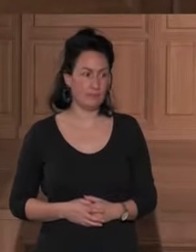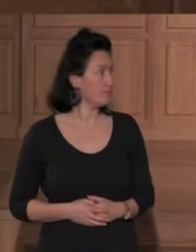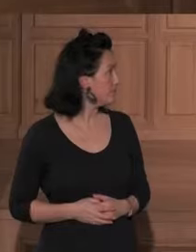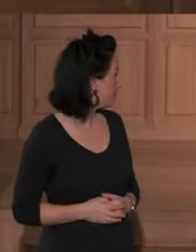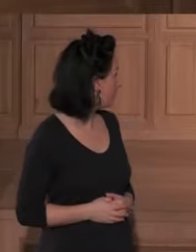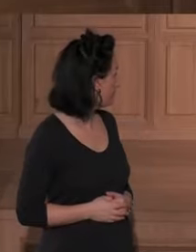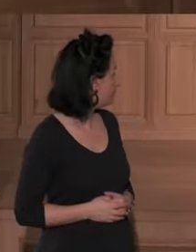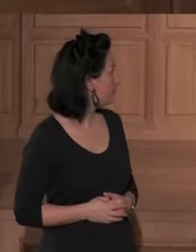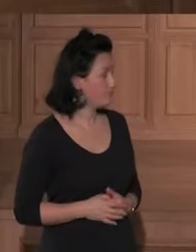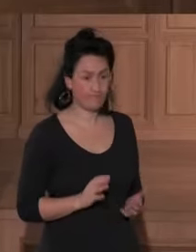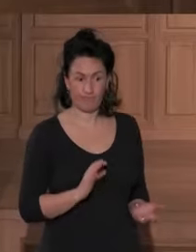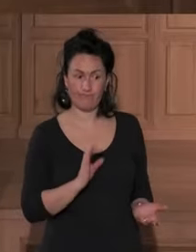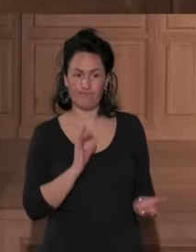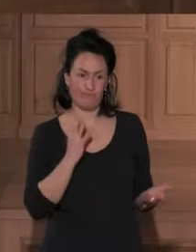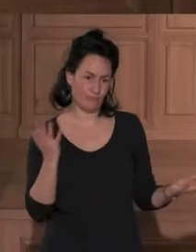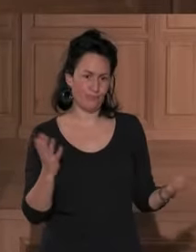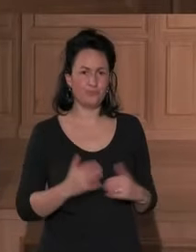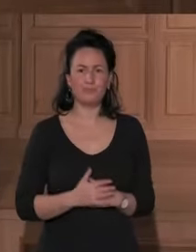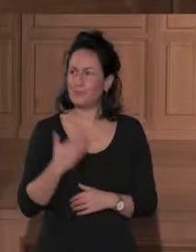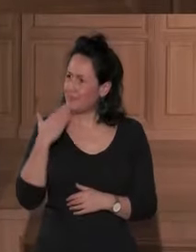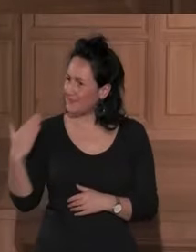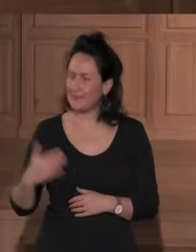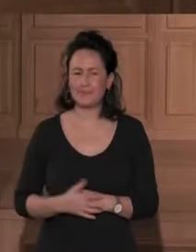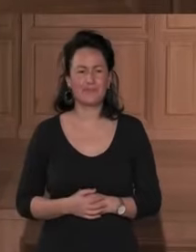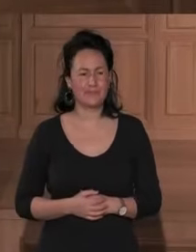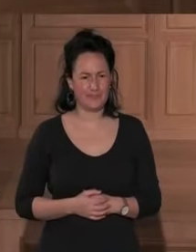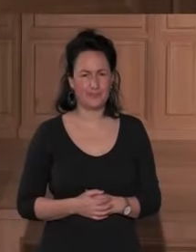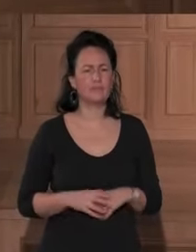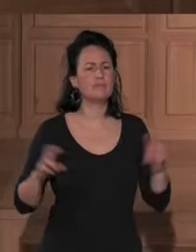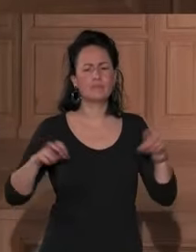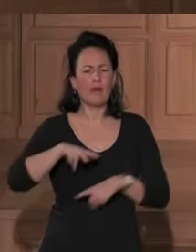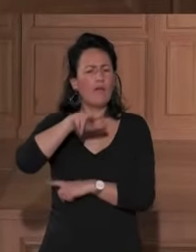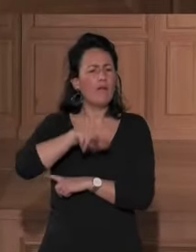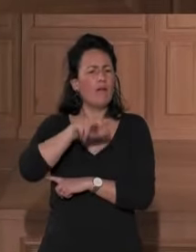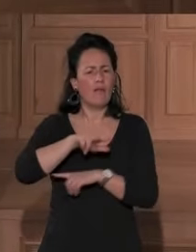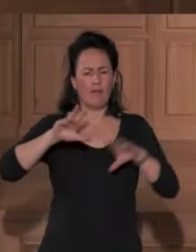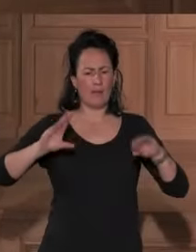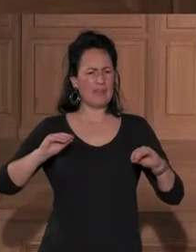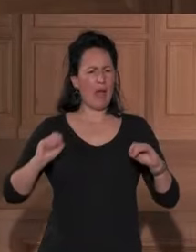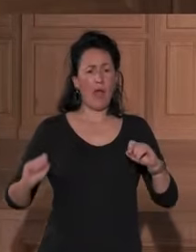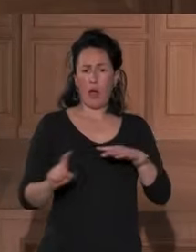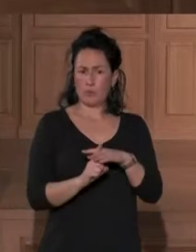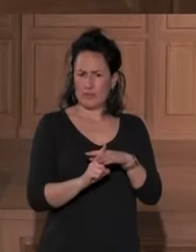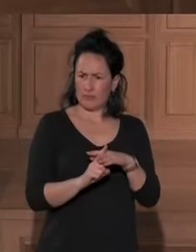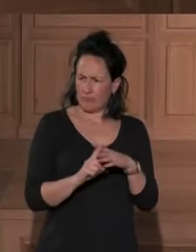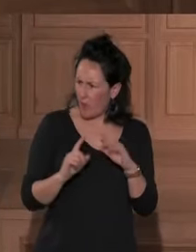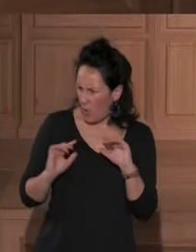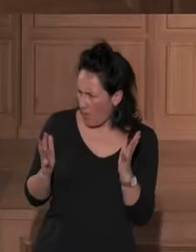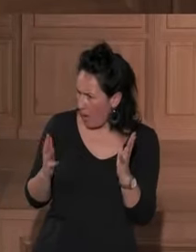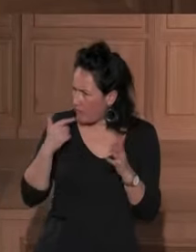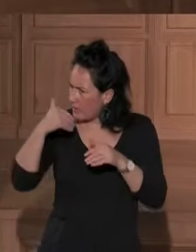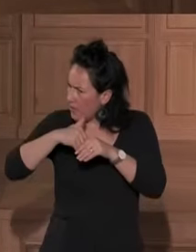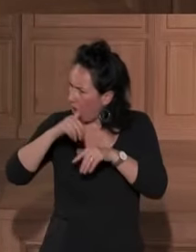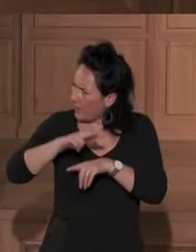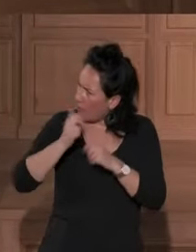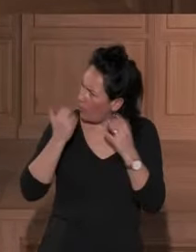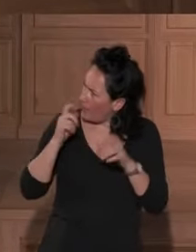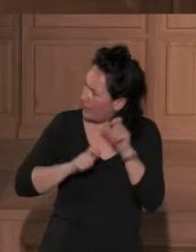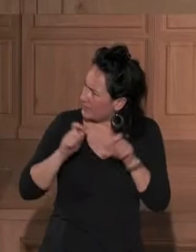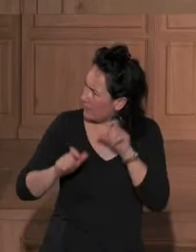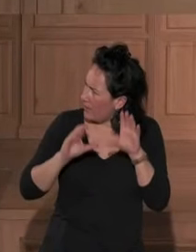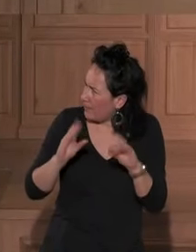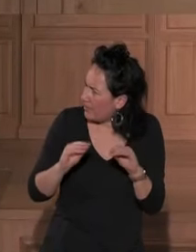ça. Merci. Habitat inclusif, on garde ce mot. Oui, mais comment ? Ce sont des appartements de combien de personnes ? Donc, c'est